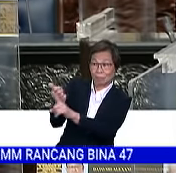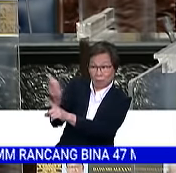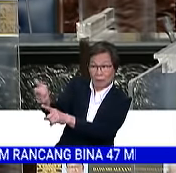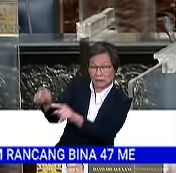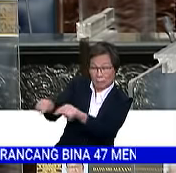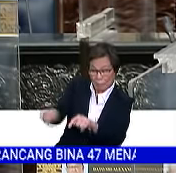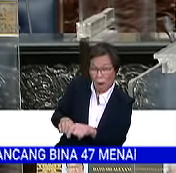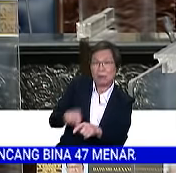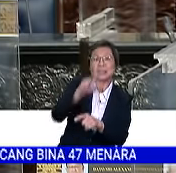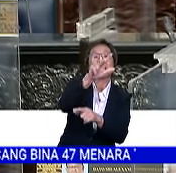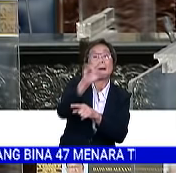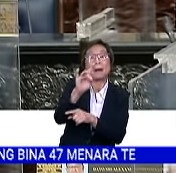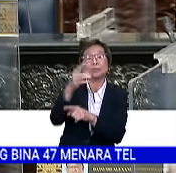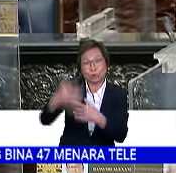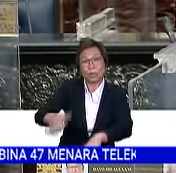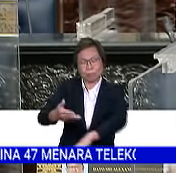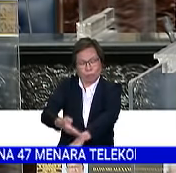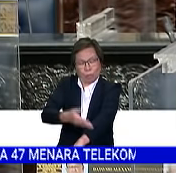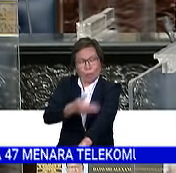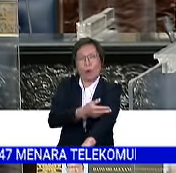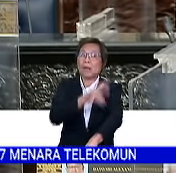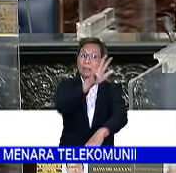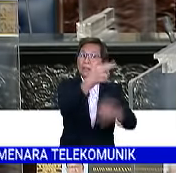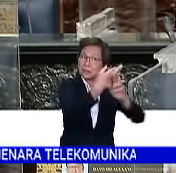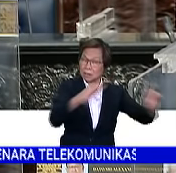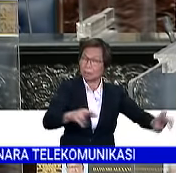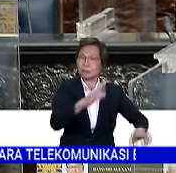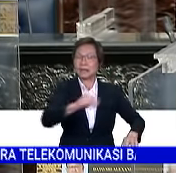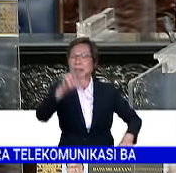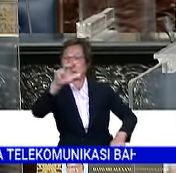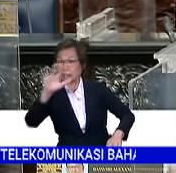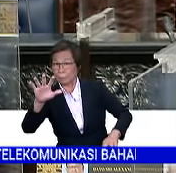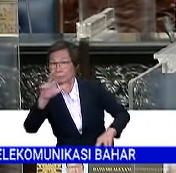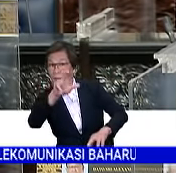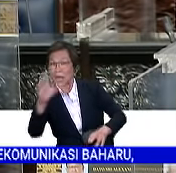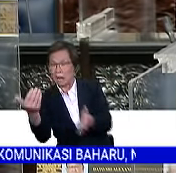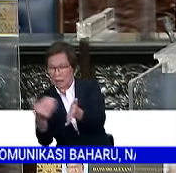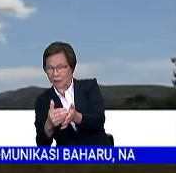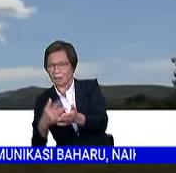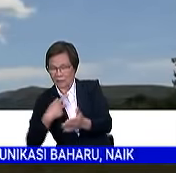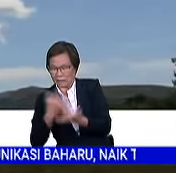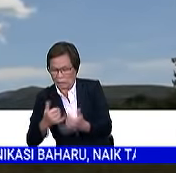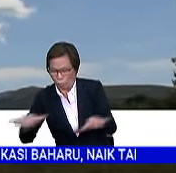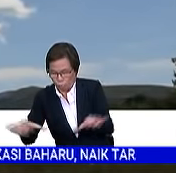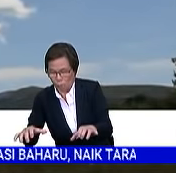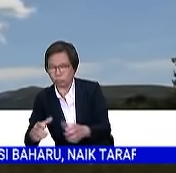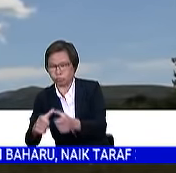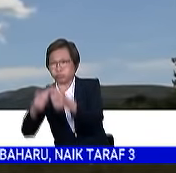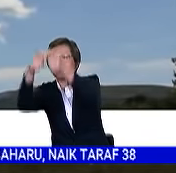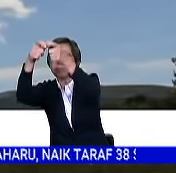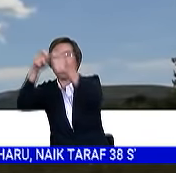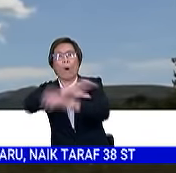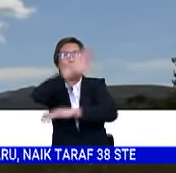telah dinaik tarafkan, 3 telah siap dan 35 lagi sedang kita laksanakan.